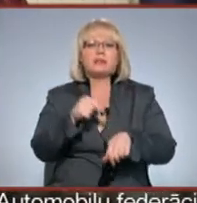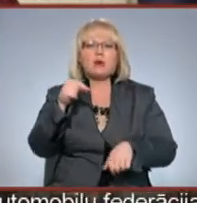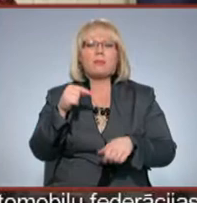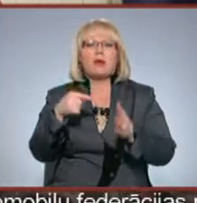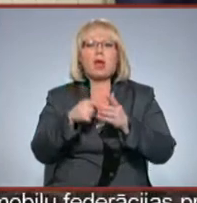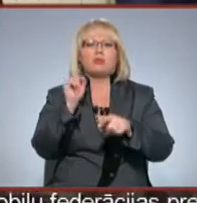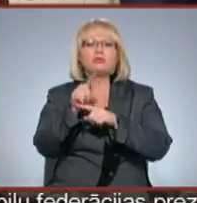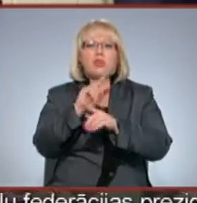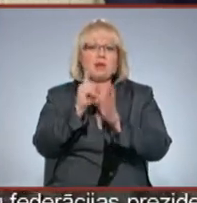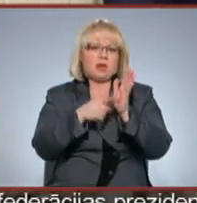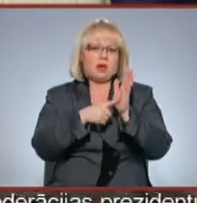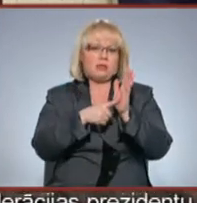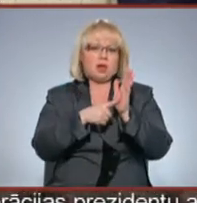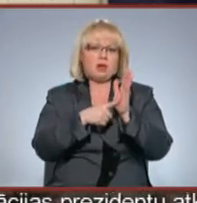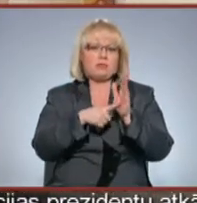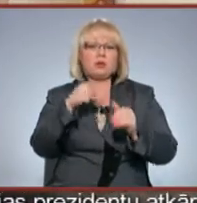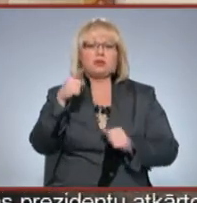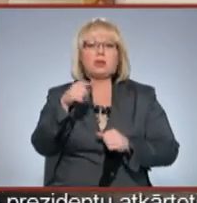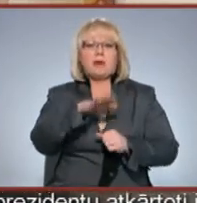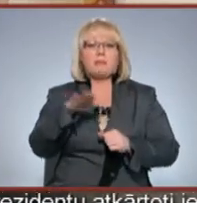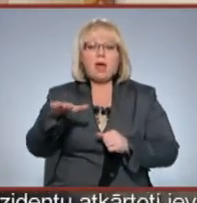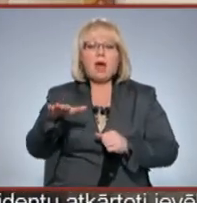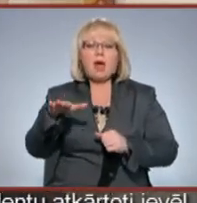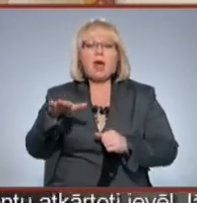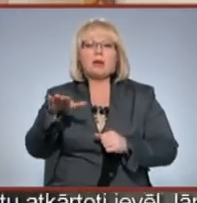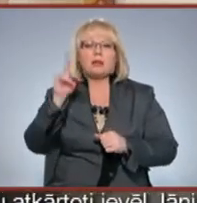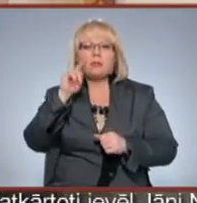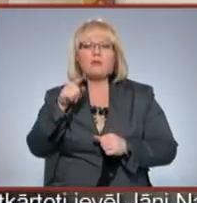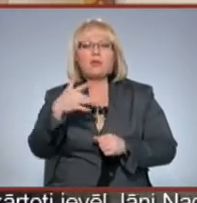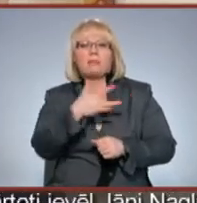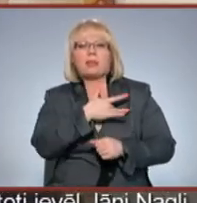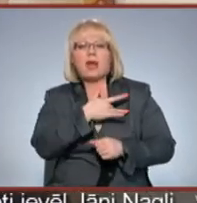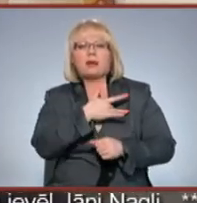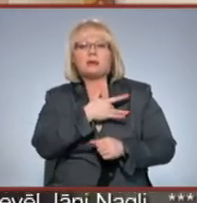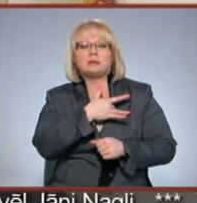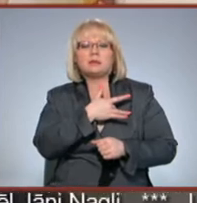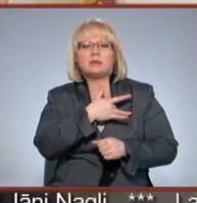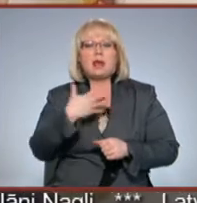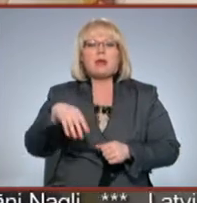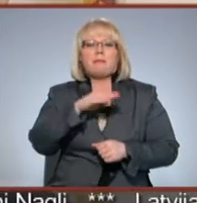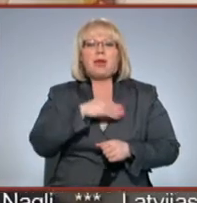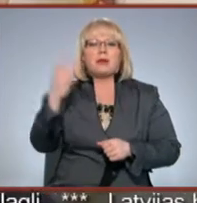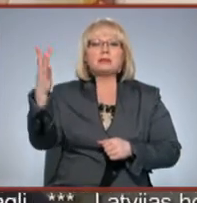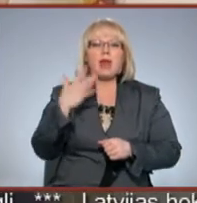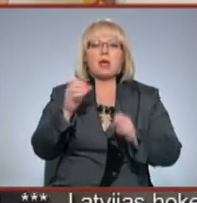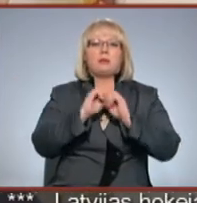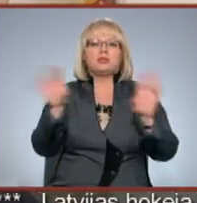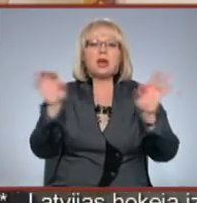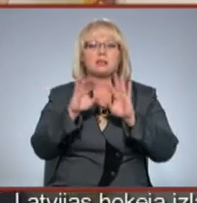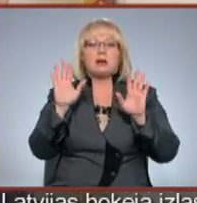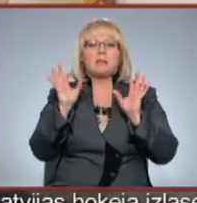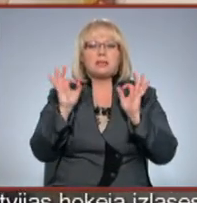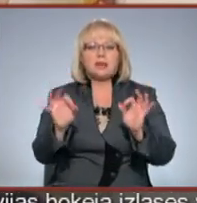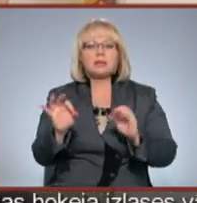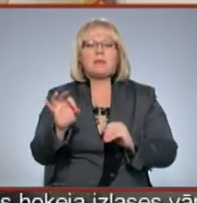uzdeva jautājumus. Tas, ko šie bērni dod, varbūt viņiem liekas, ka mēs nākam un stāstam viņiem, bet